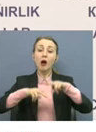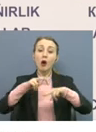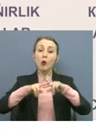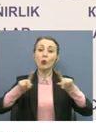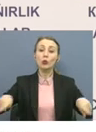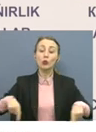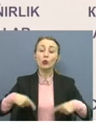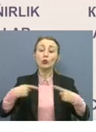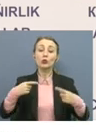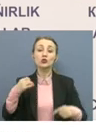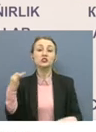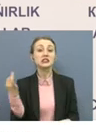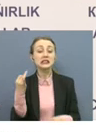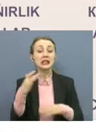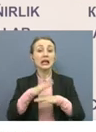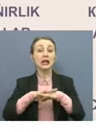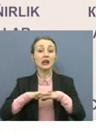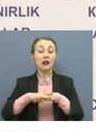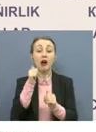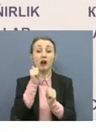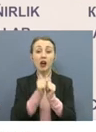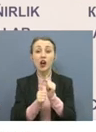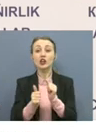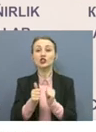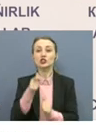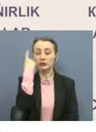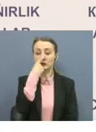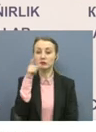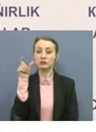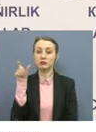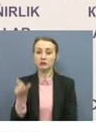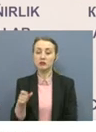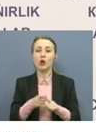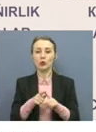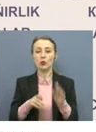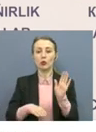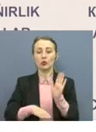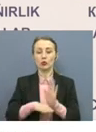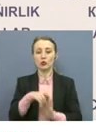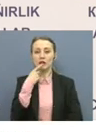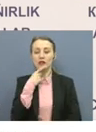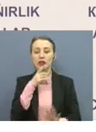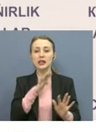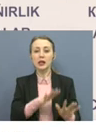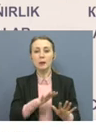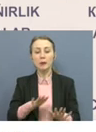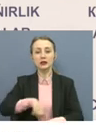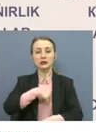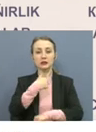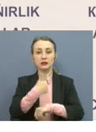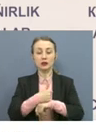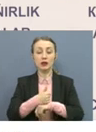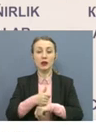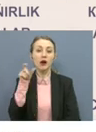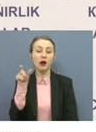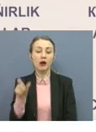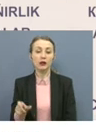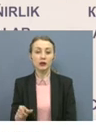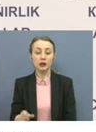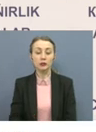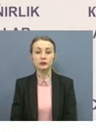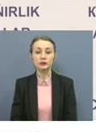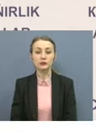36 пәтерлі тұрғын үйдің жобалық сметалық құжаттамасы әзірленіп сараптамадан өткізілуде. Облыстық бюджеттен 45 пәтерлі көпқабатты 2